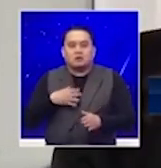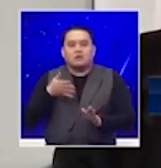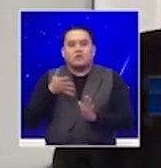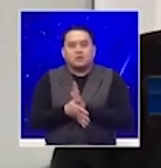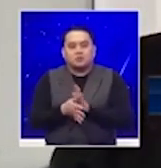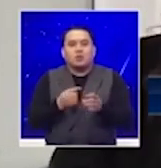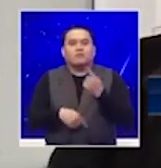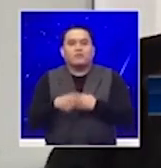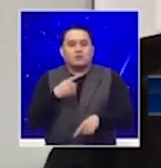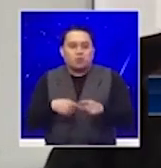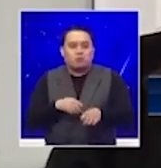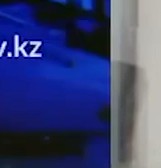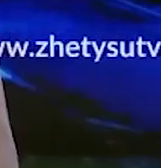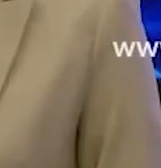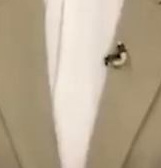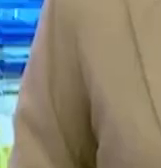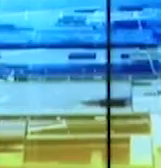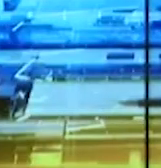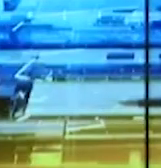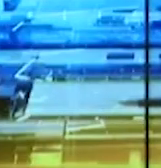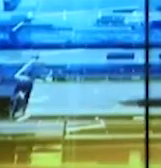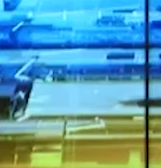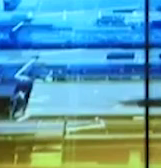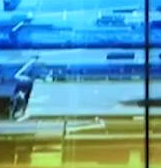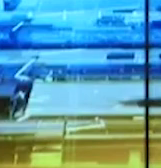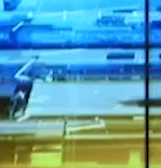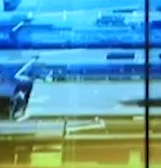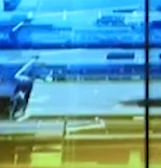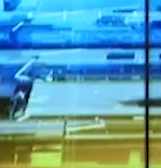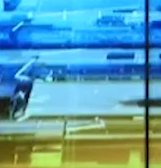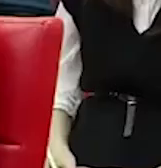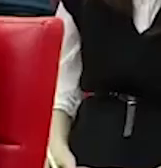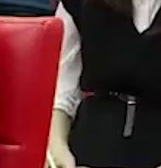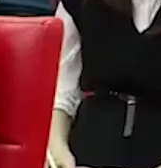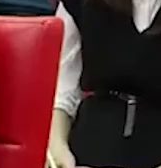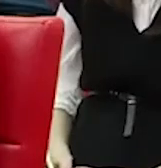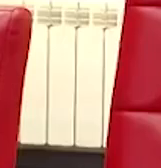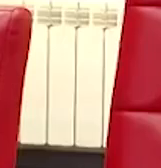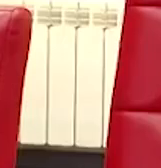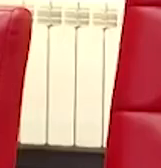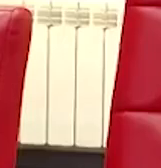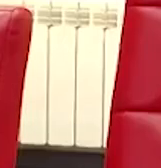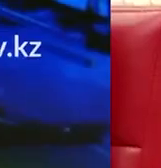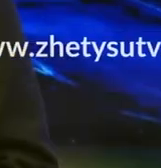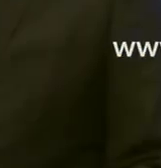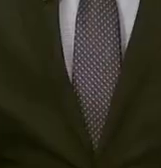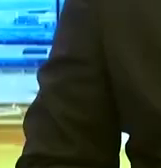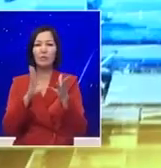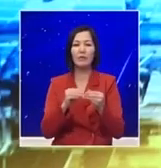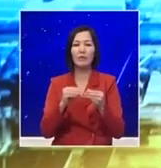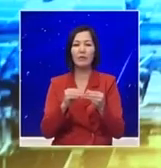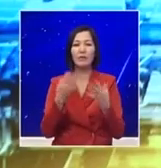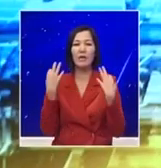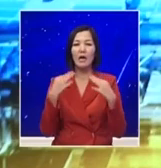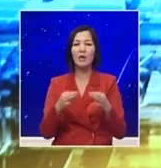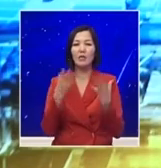компанией. Регистрация полностью совершена. Ущерб почти в 5 миллиардов тенге, нанесены ответственности 33 лица.